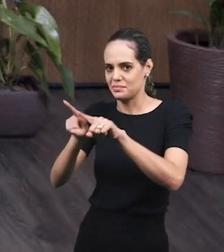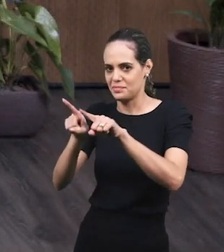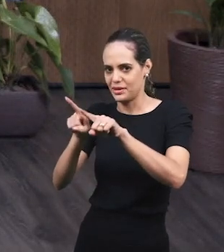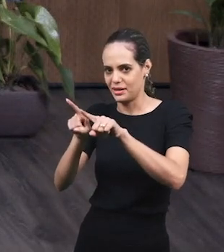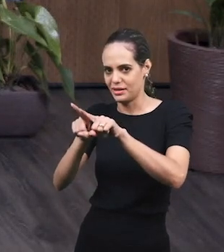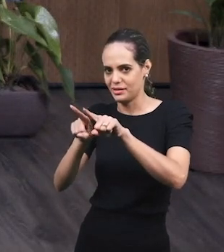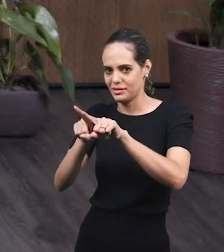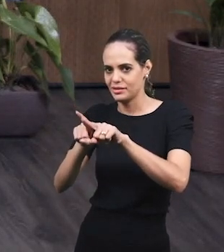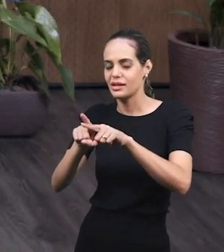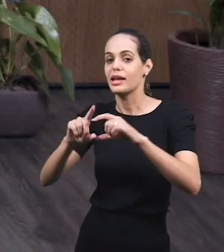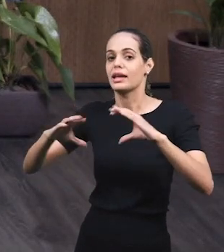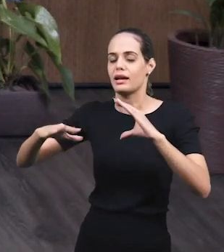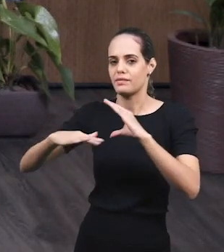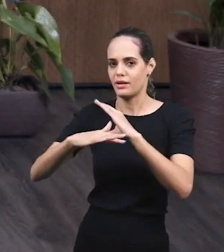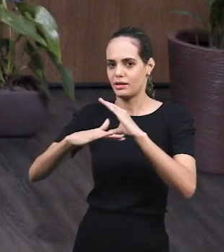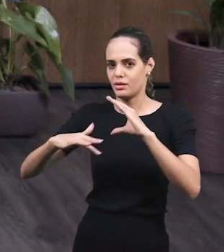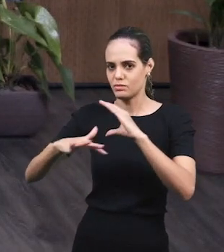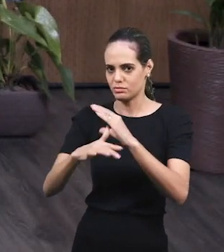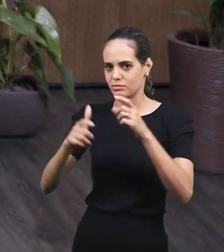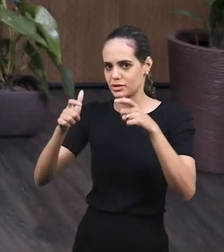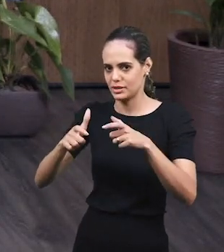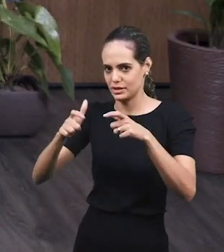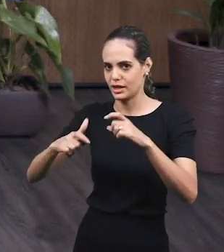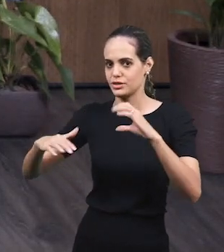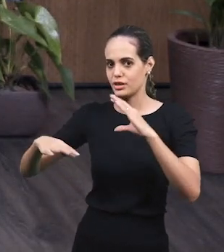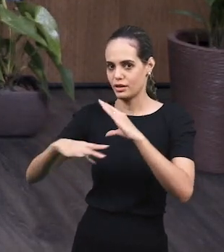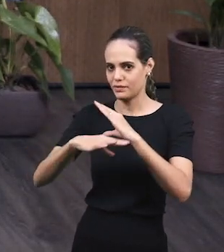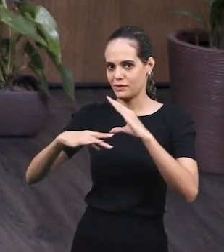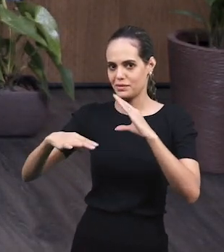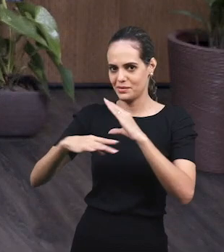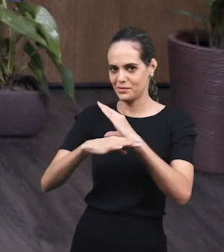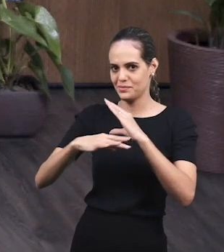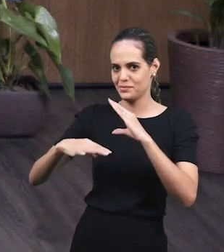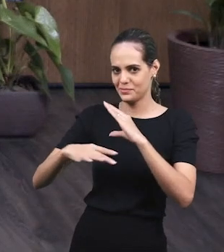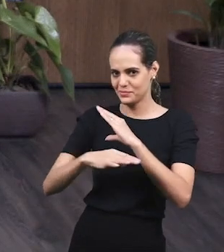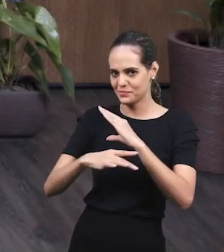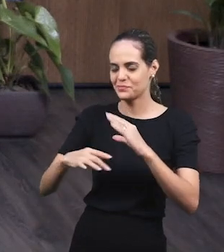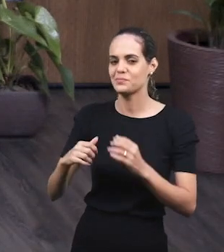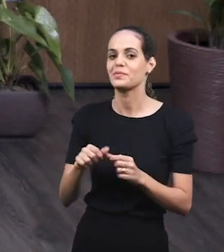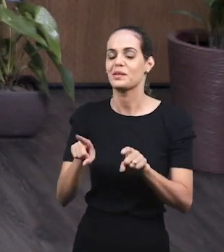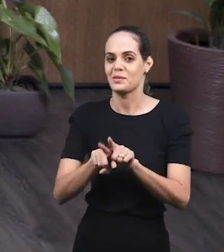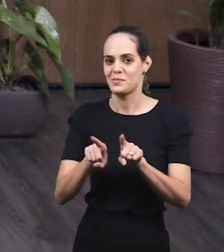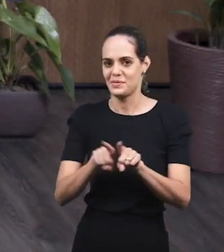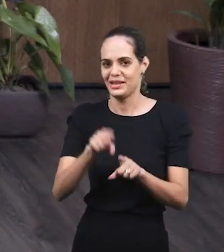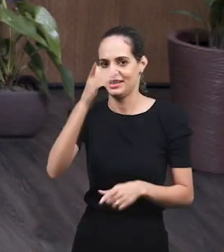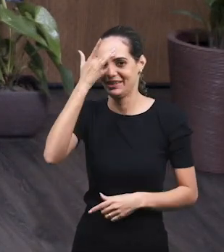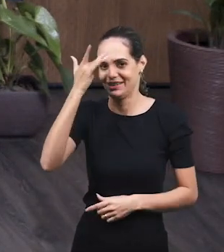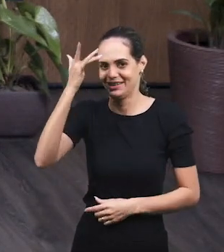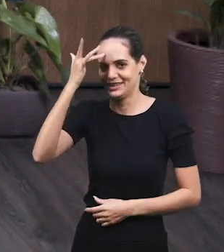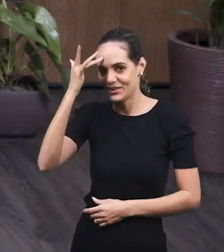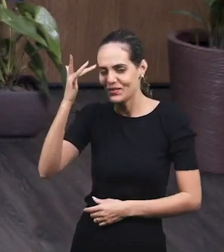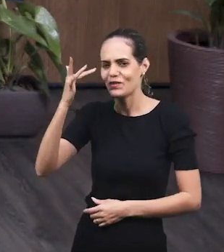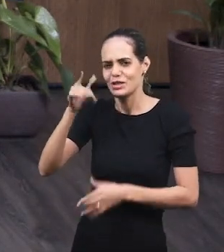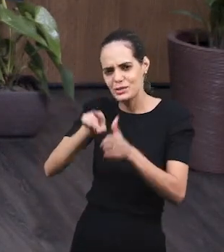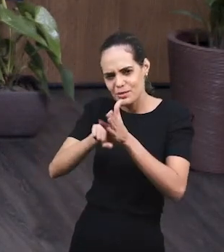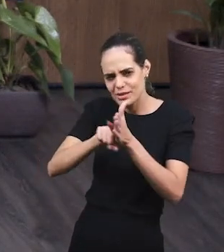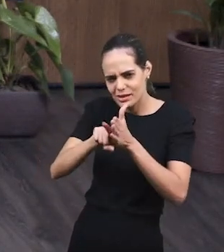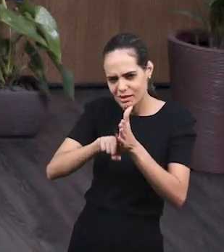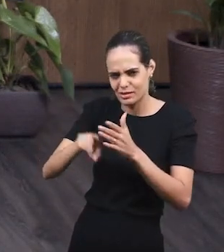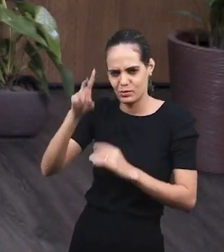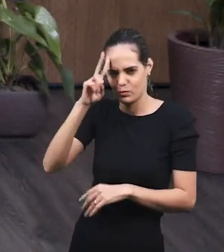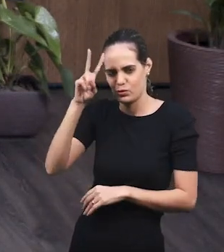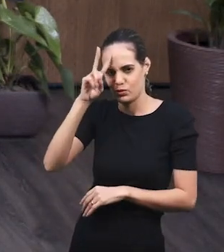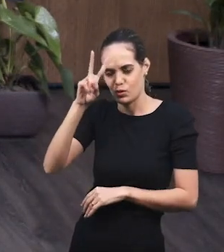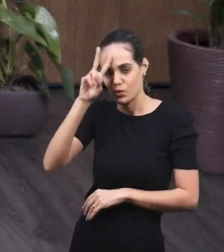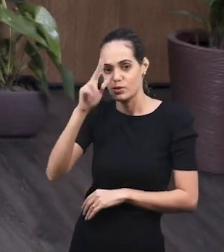fond, nous voyons la mer de la Galilée et à côté, aux marges de la mer de la Galilée, la ville de Capharnaüm.